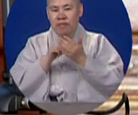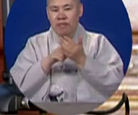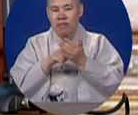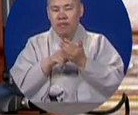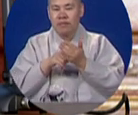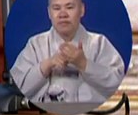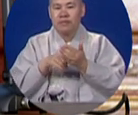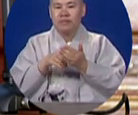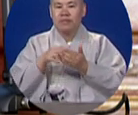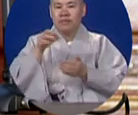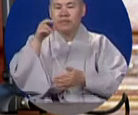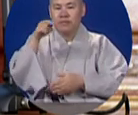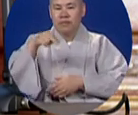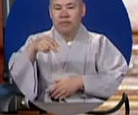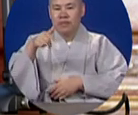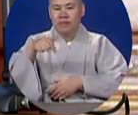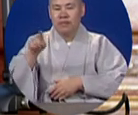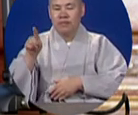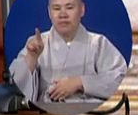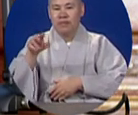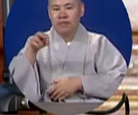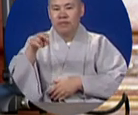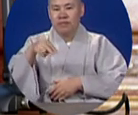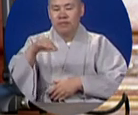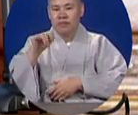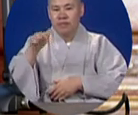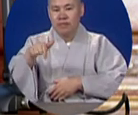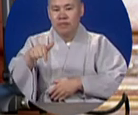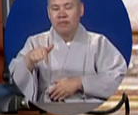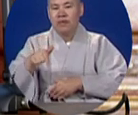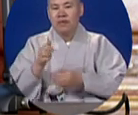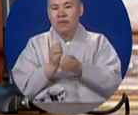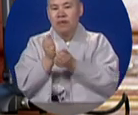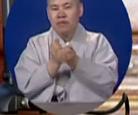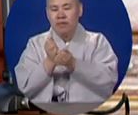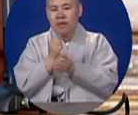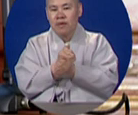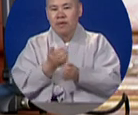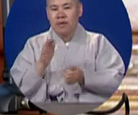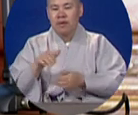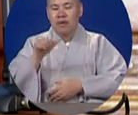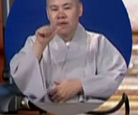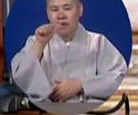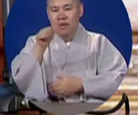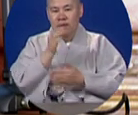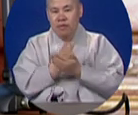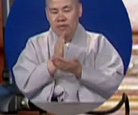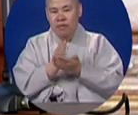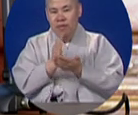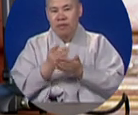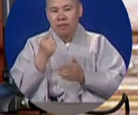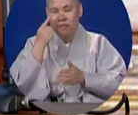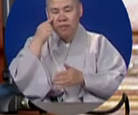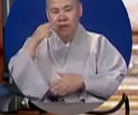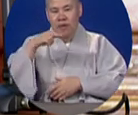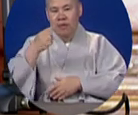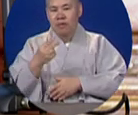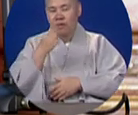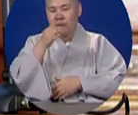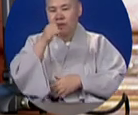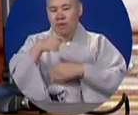육아유식에서 설명하는데 첫 번째 나오는 게 이게 다섯인데 이 다섯만 보더라도 중생심의